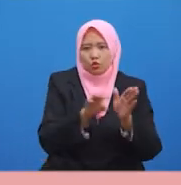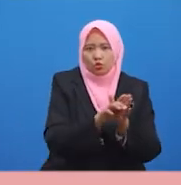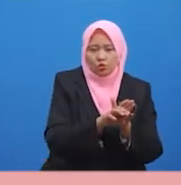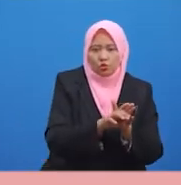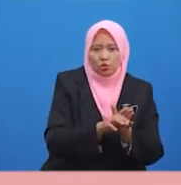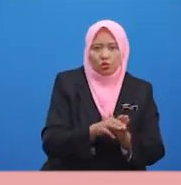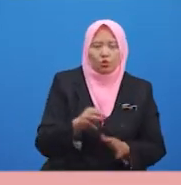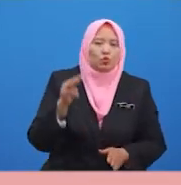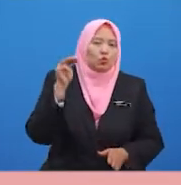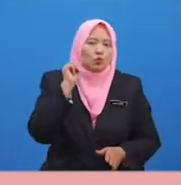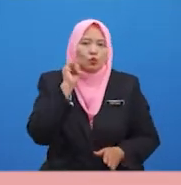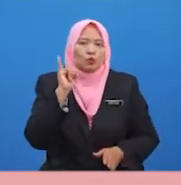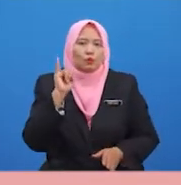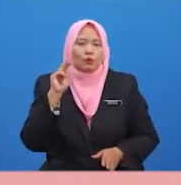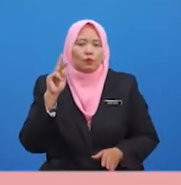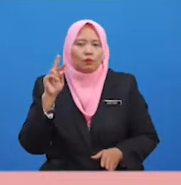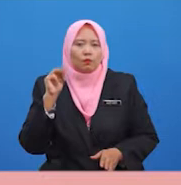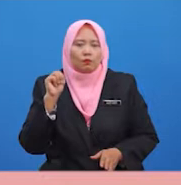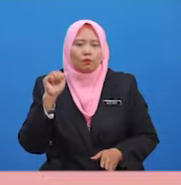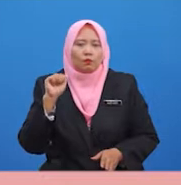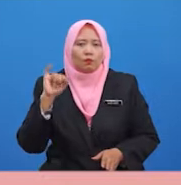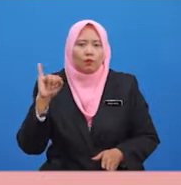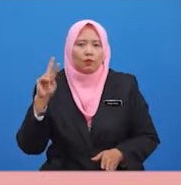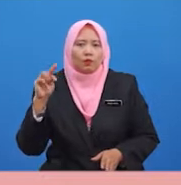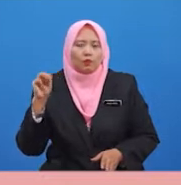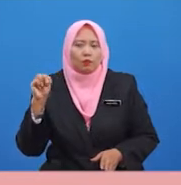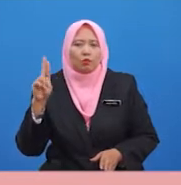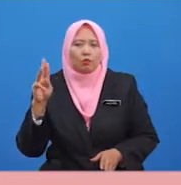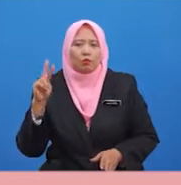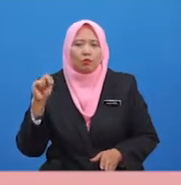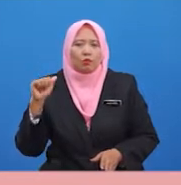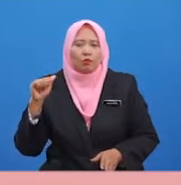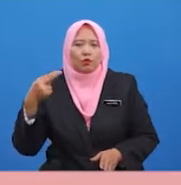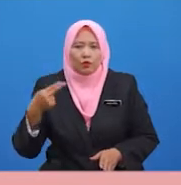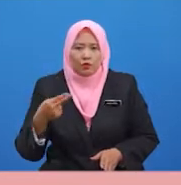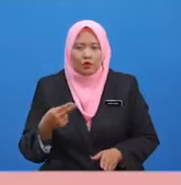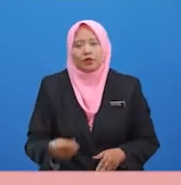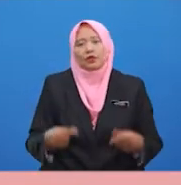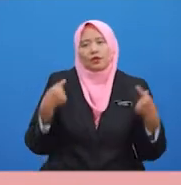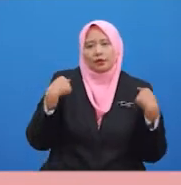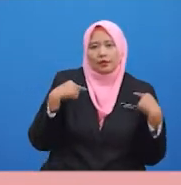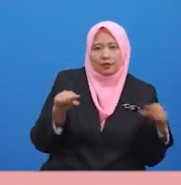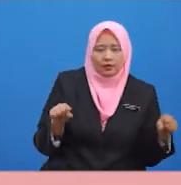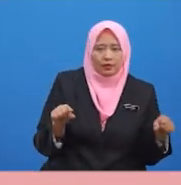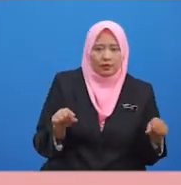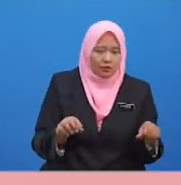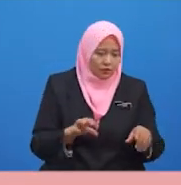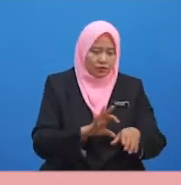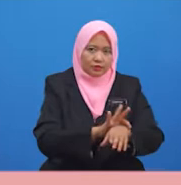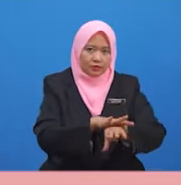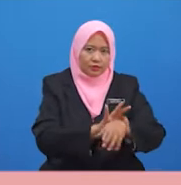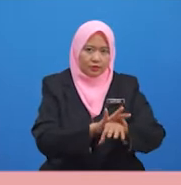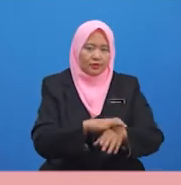Maimunah menggadaikan gelang emas kepada bank bagi mendapatkan pinjaman daripada